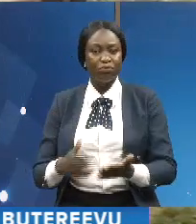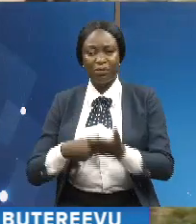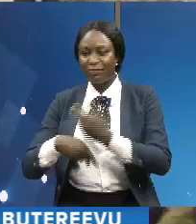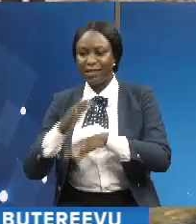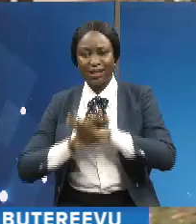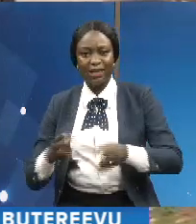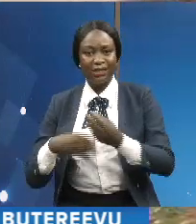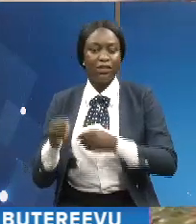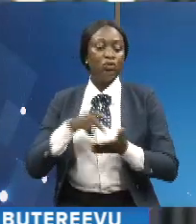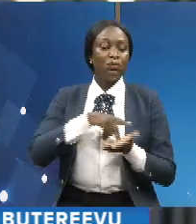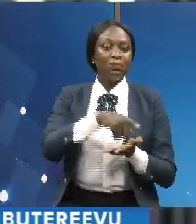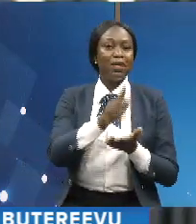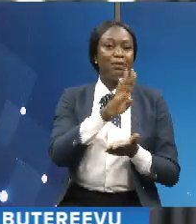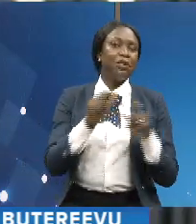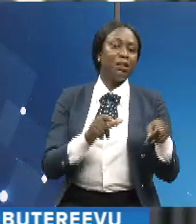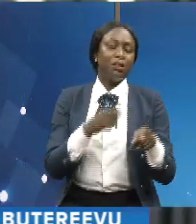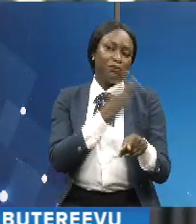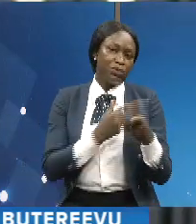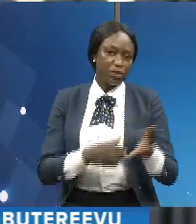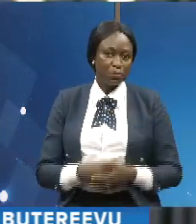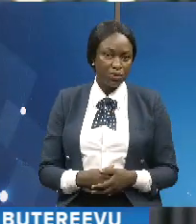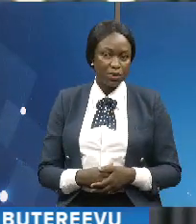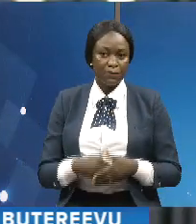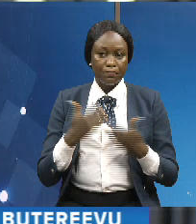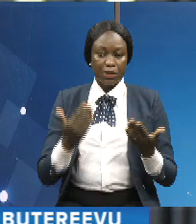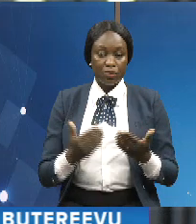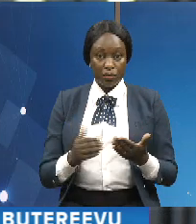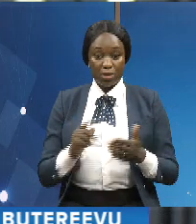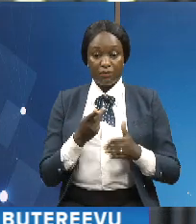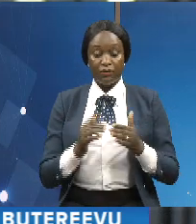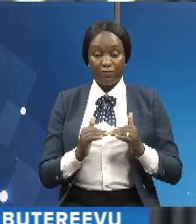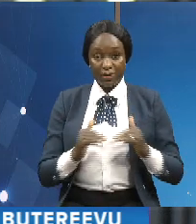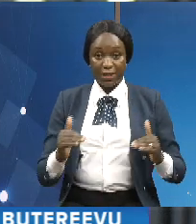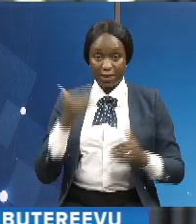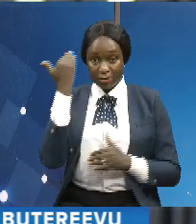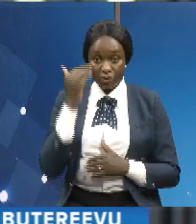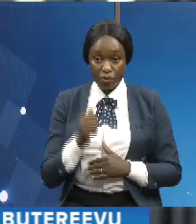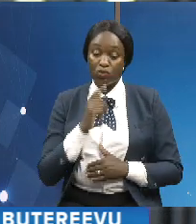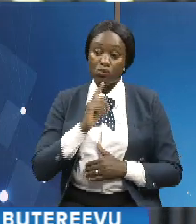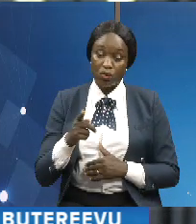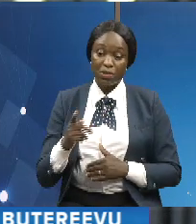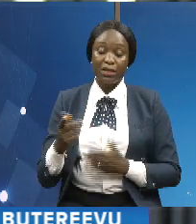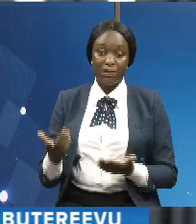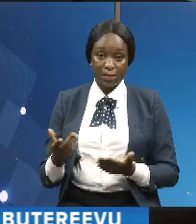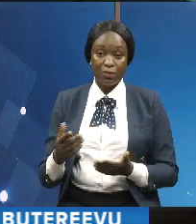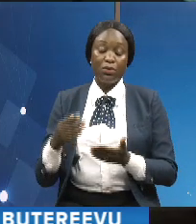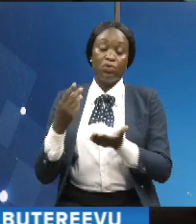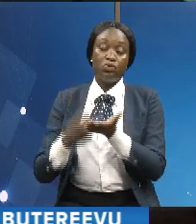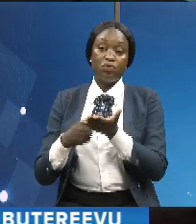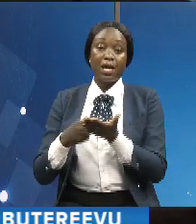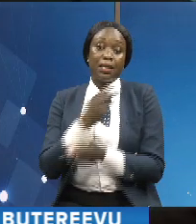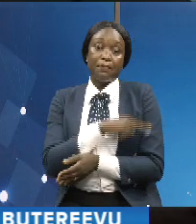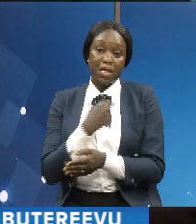ebisale eby'amalwaliro gano. Wansi w'omulamuzi wa kkooti enkulu Philip Odochi, kkooti eragidde akakiiko k'abasawo aka Uganda Medical and